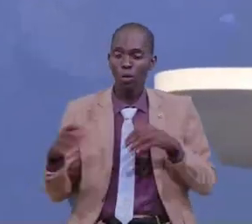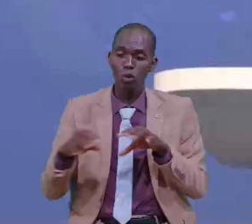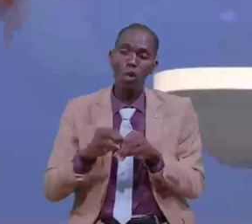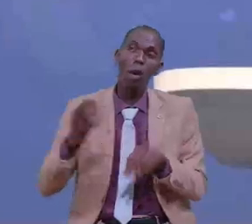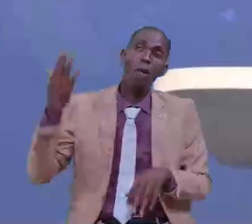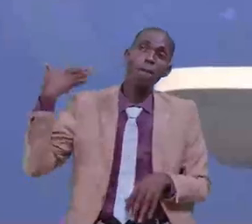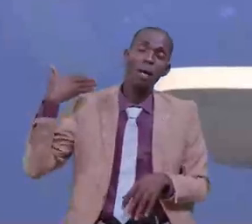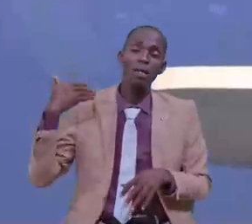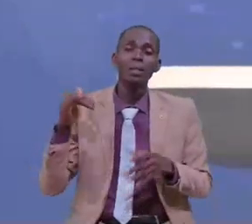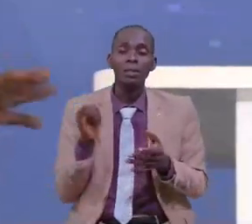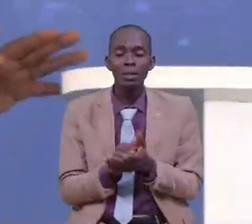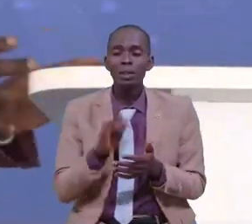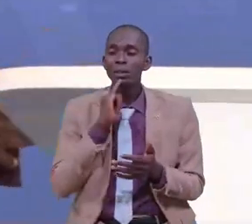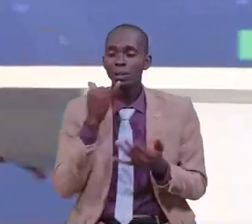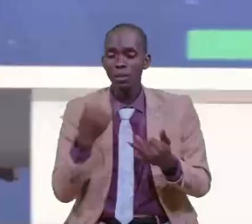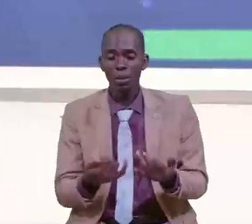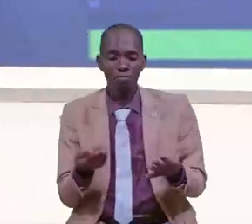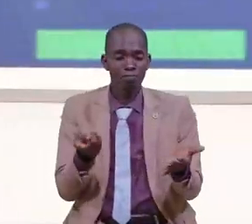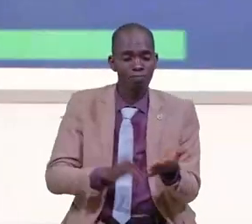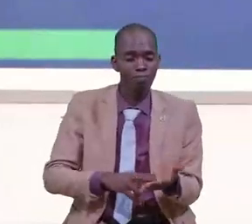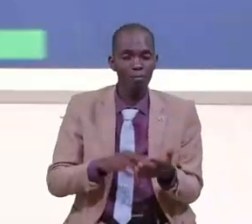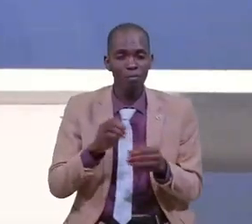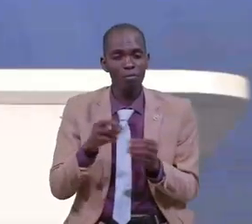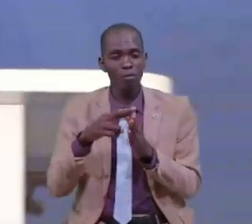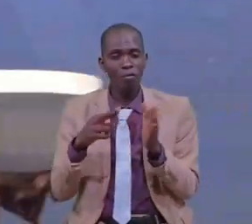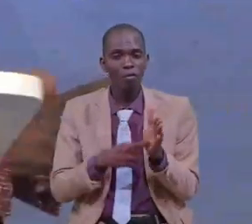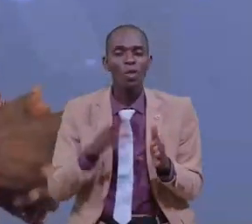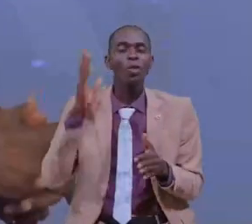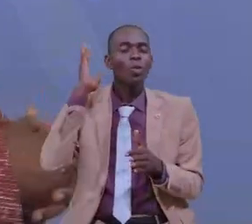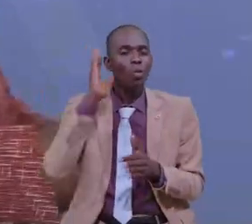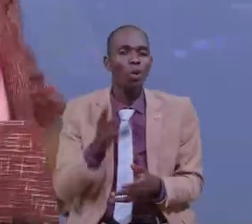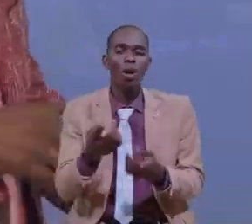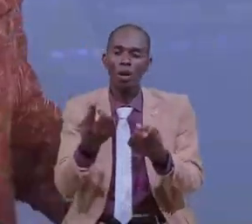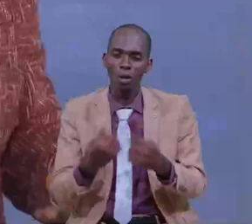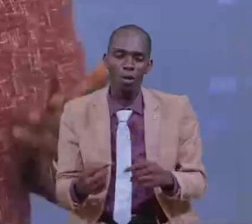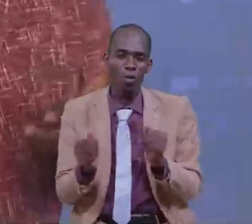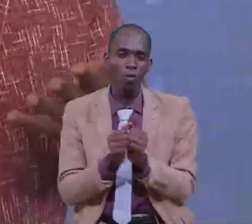était enregistré, et lui-même ne s'en rappelait plus, viendra